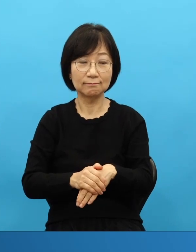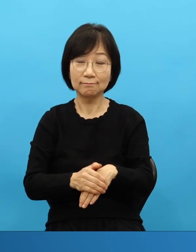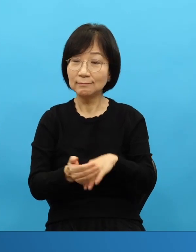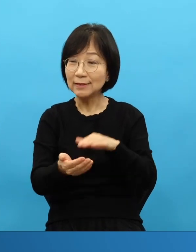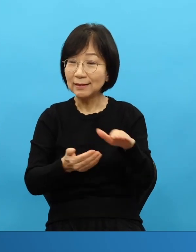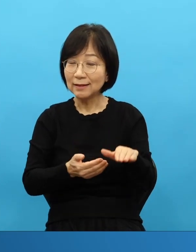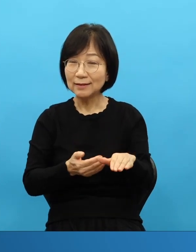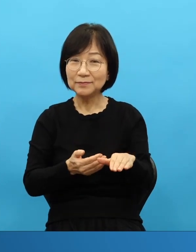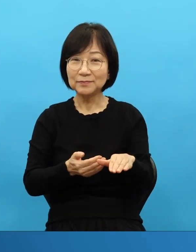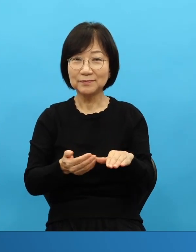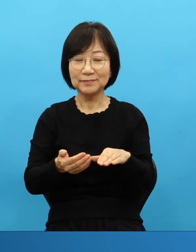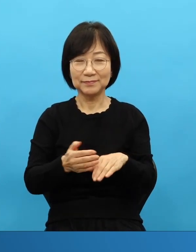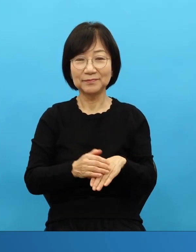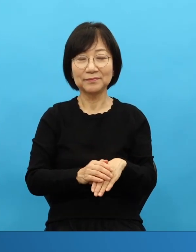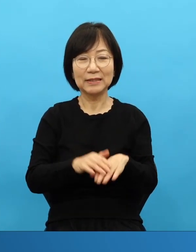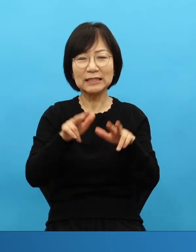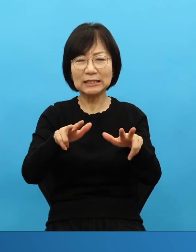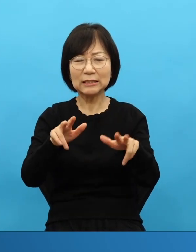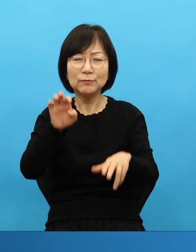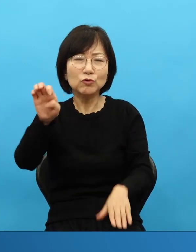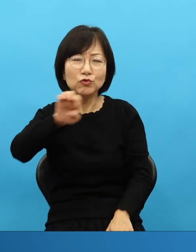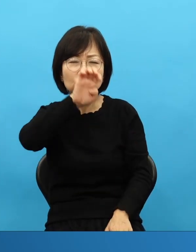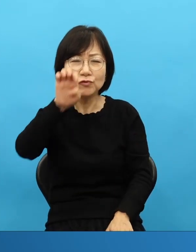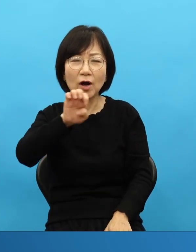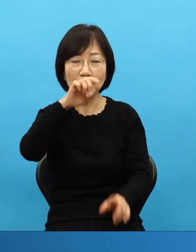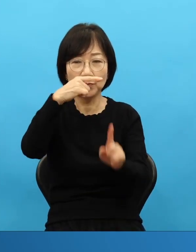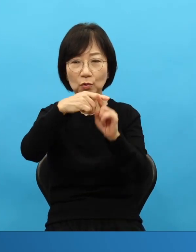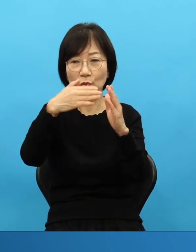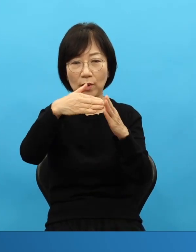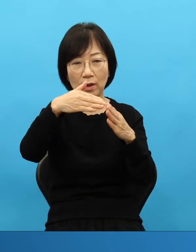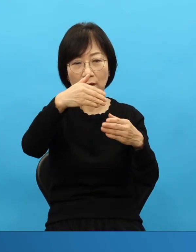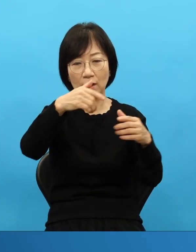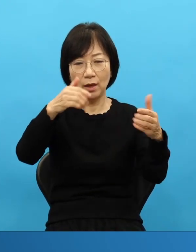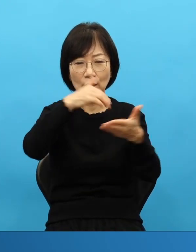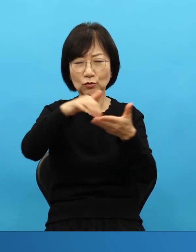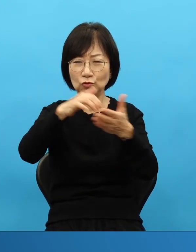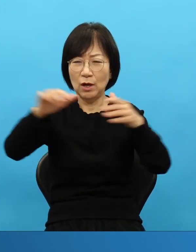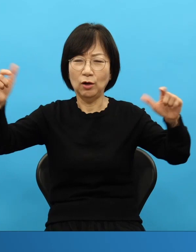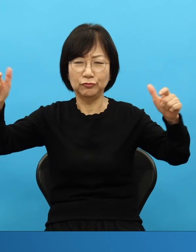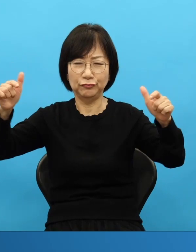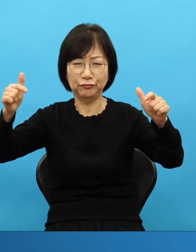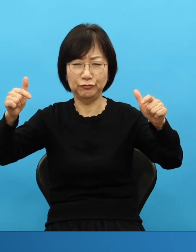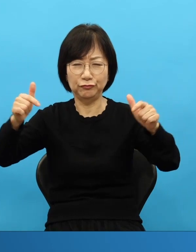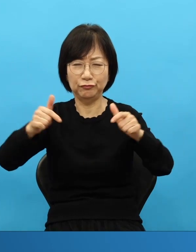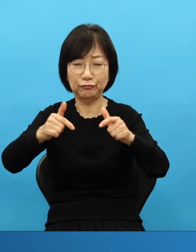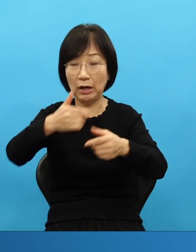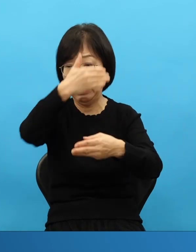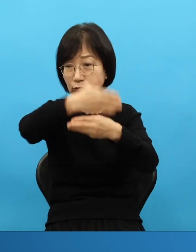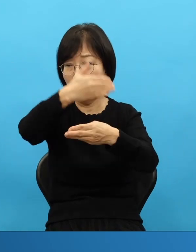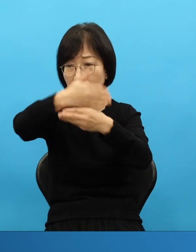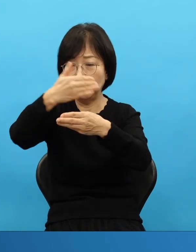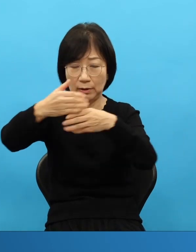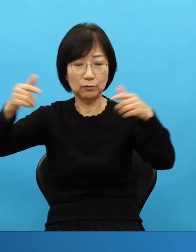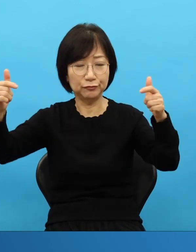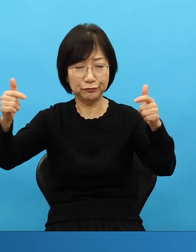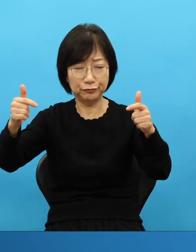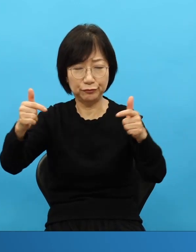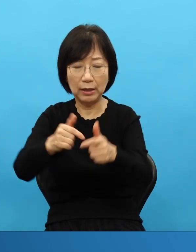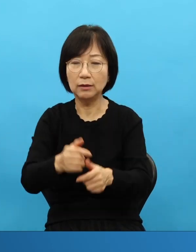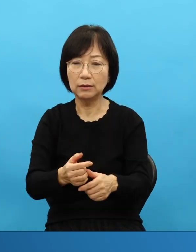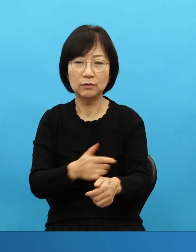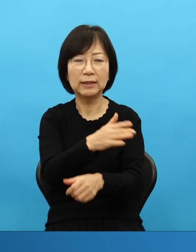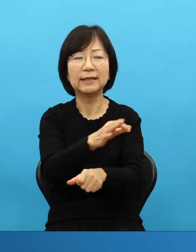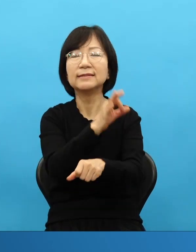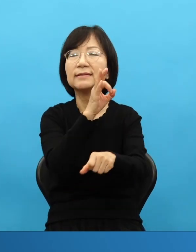문 닫아다 사야 돼요. That one of our elders was talking about a church that is closing that he wanted to buy up, and I said, "That's right. Right now, all the churches in Europe are closing. You need to buy that."